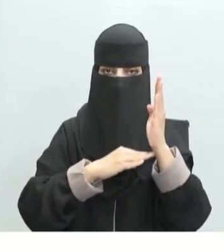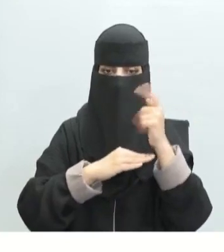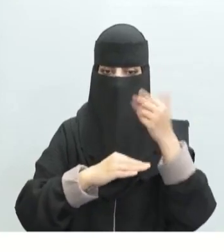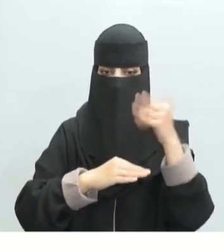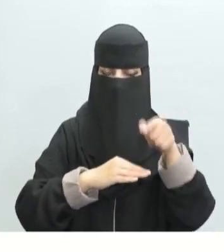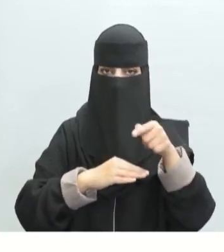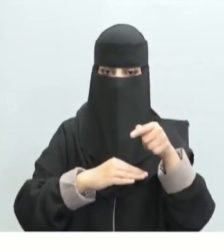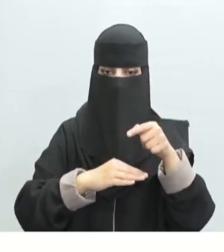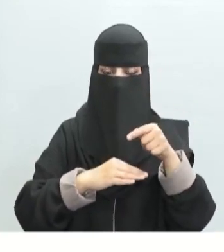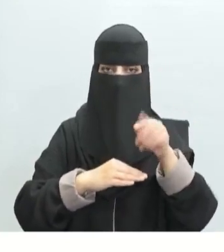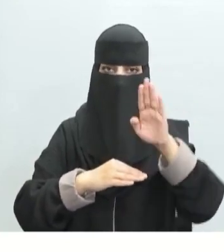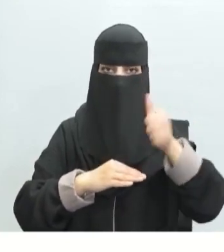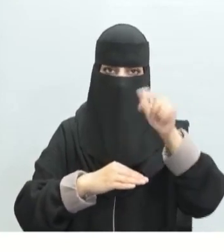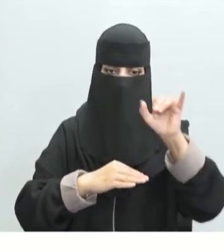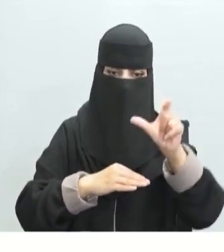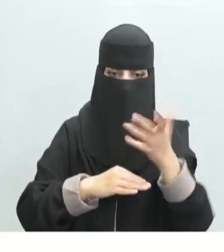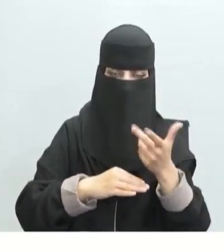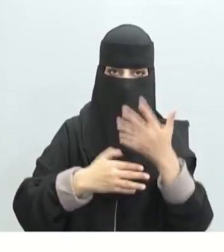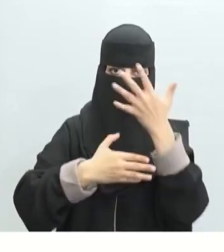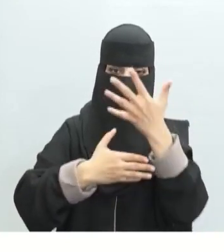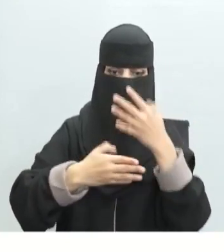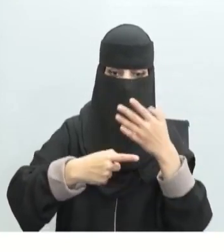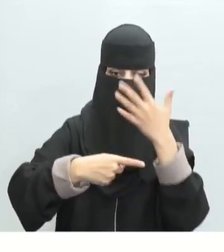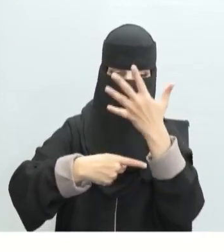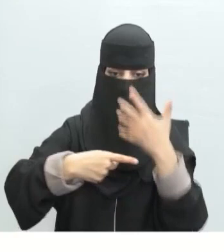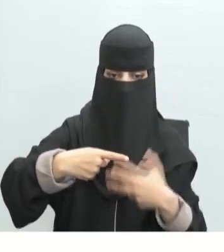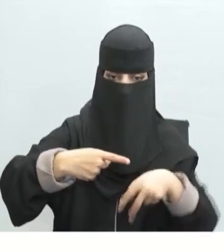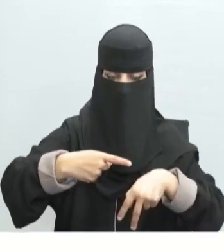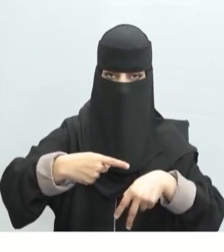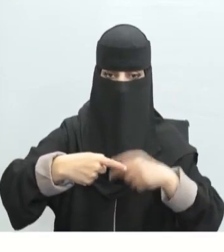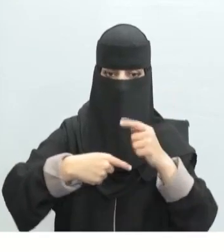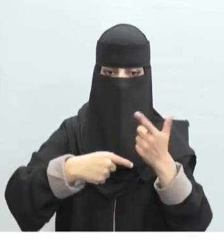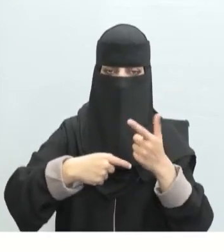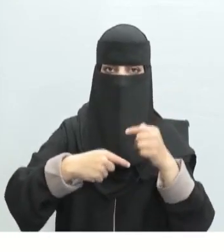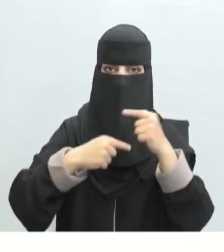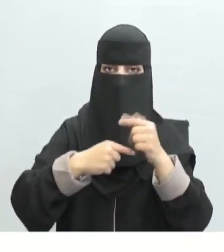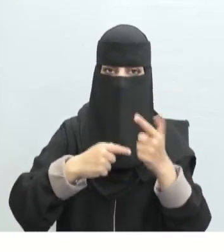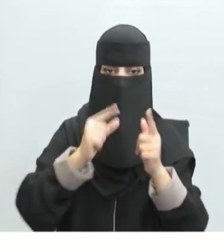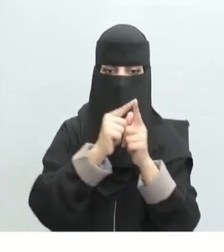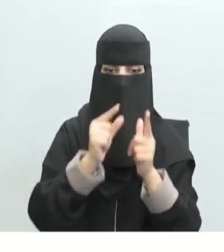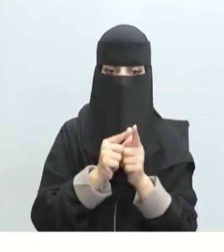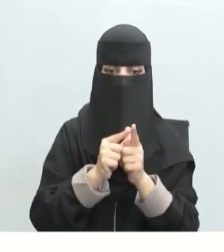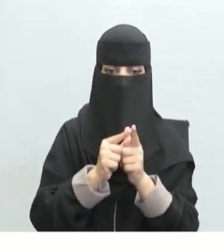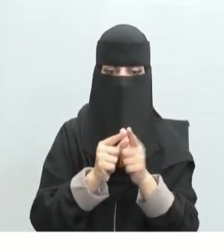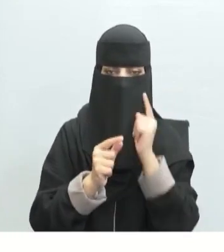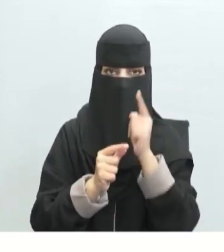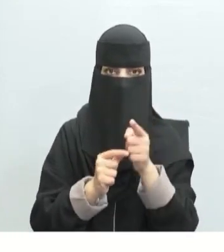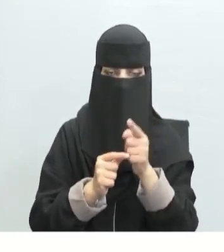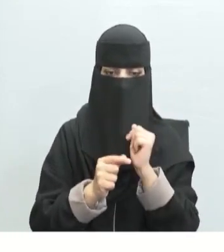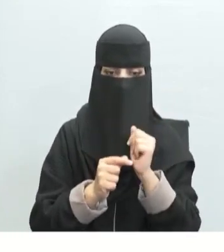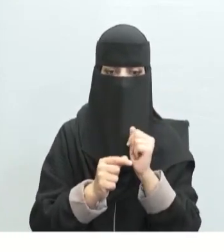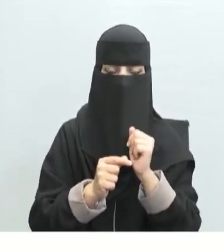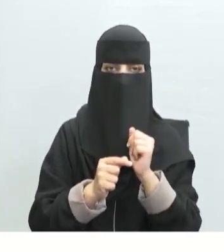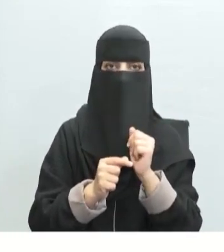اذا كانت ساين لبي تساوي 5 على 8 فاوجد قيمه لبي الساين لبي اخواني